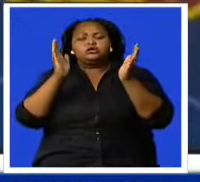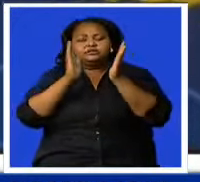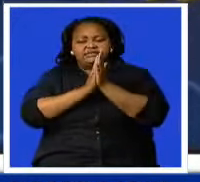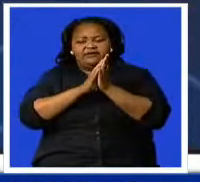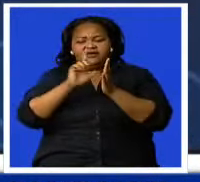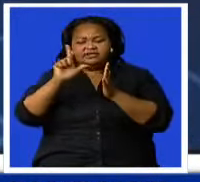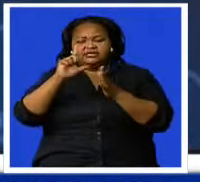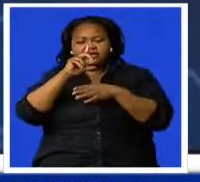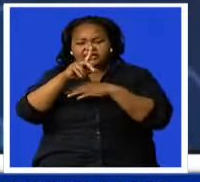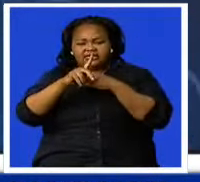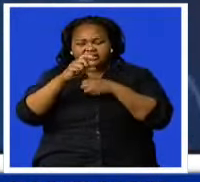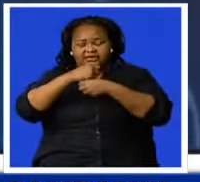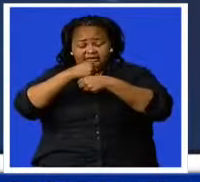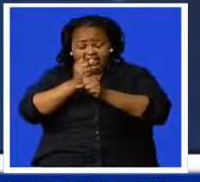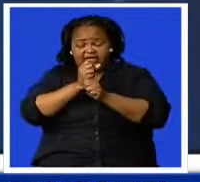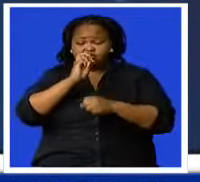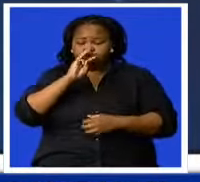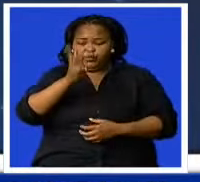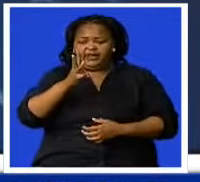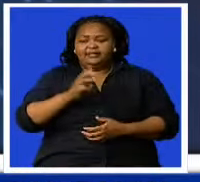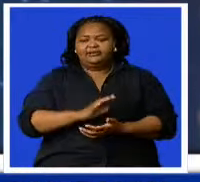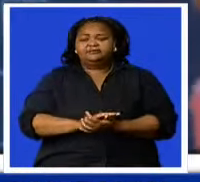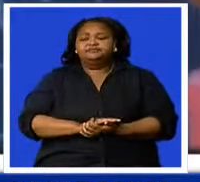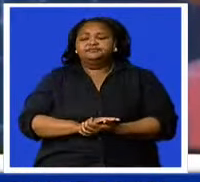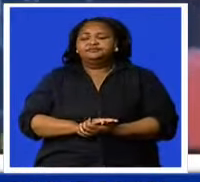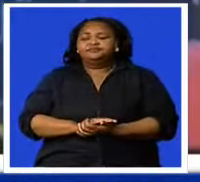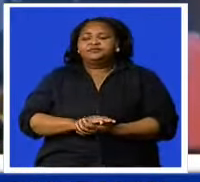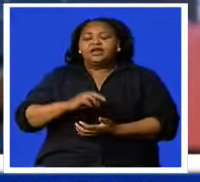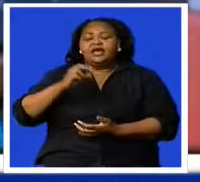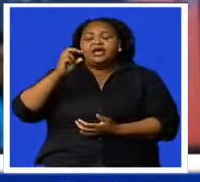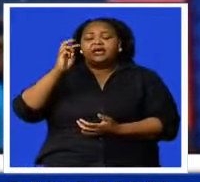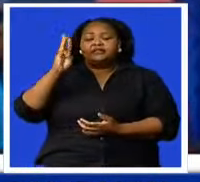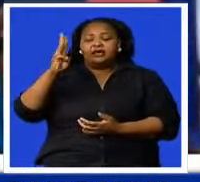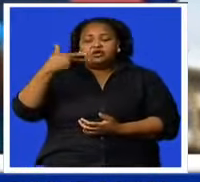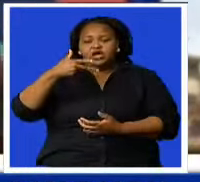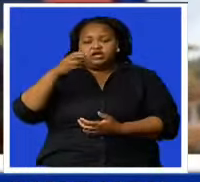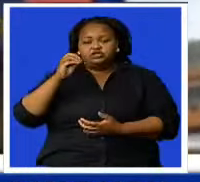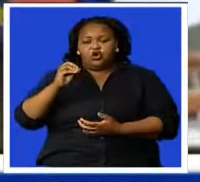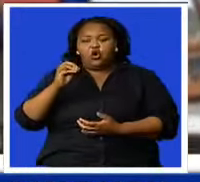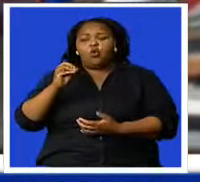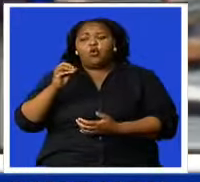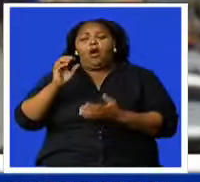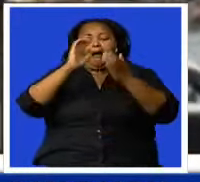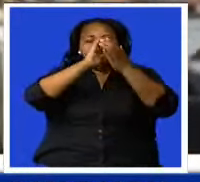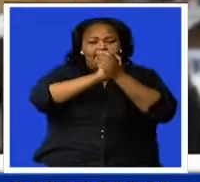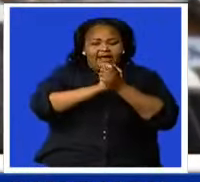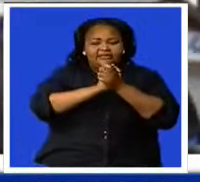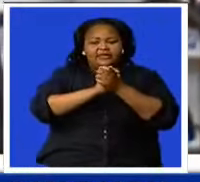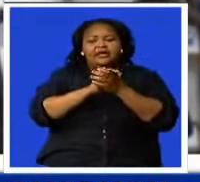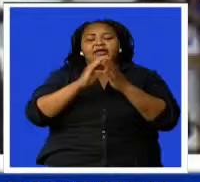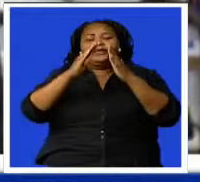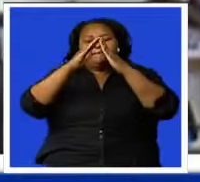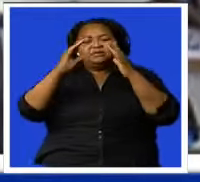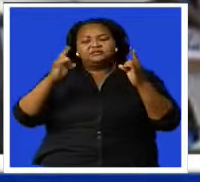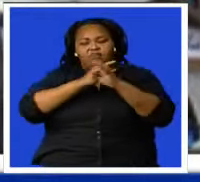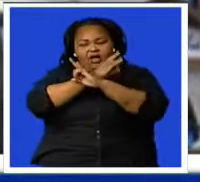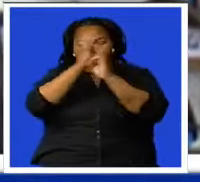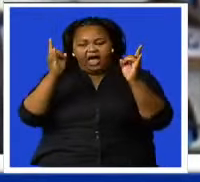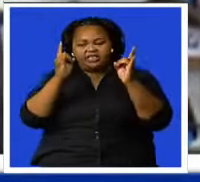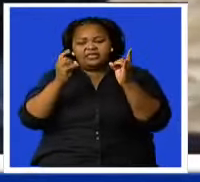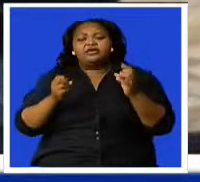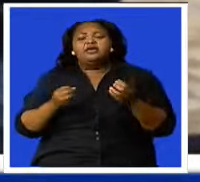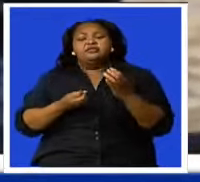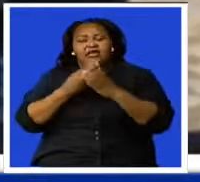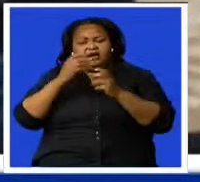Inhlangano yetempilo yakamhlaba lapha eveni kanye nelitiko letempilo sebacale umkhankaso lowatiwa ngela kwende konke lohlose ukuthi